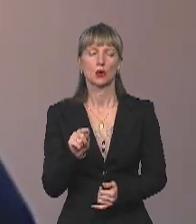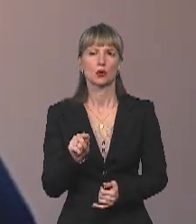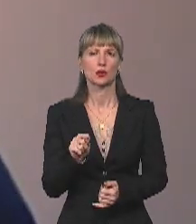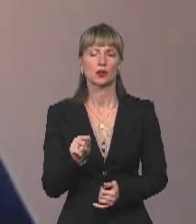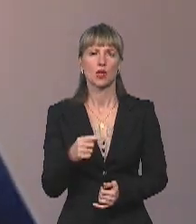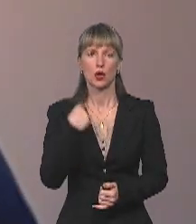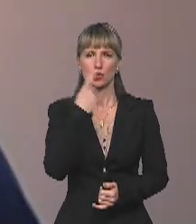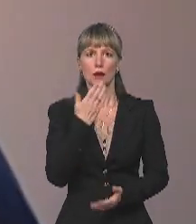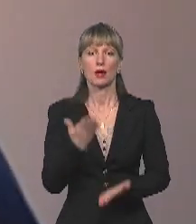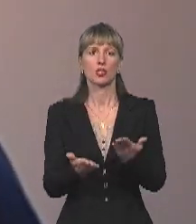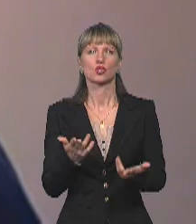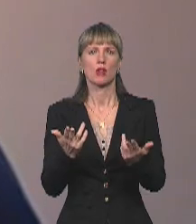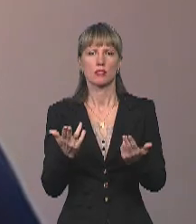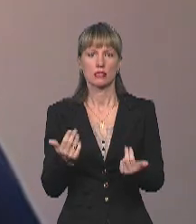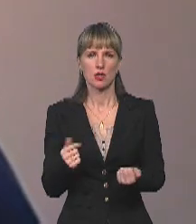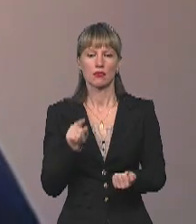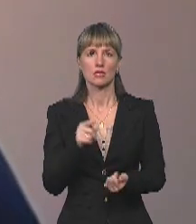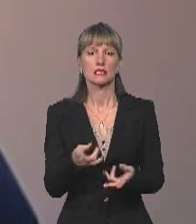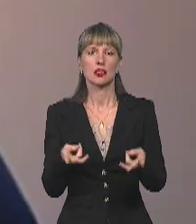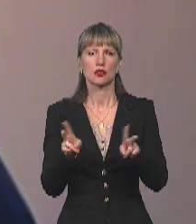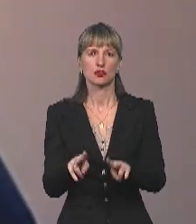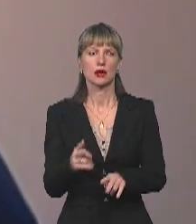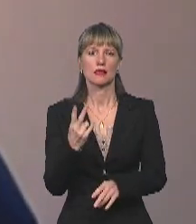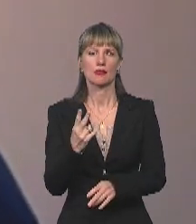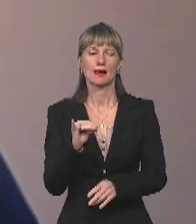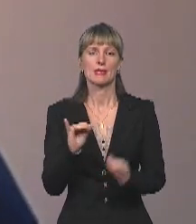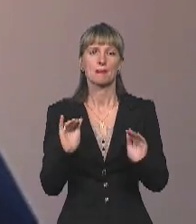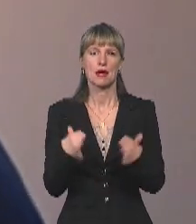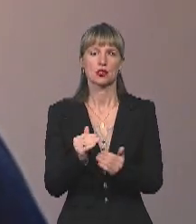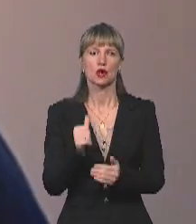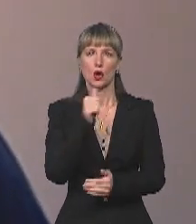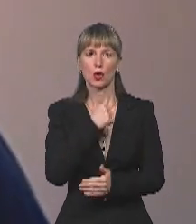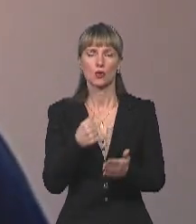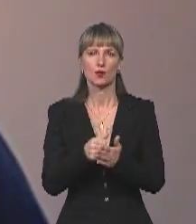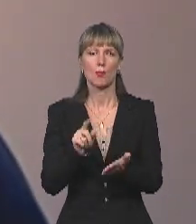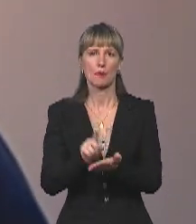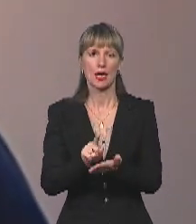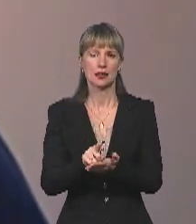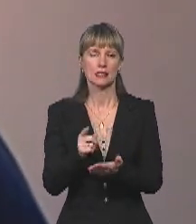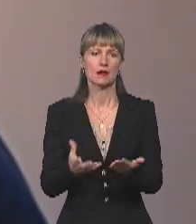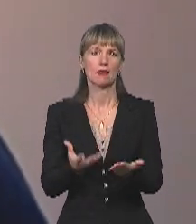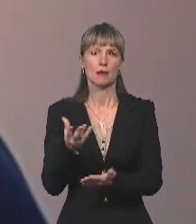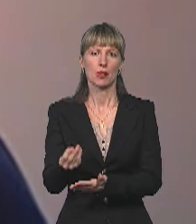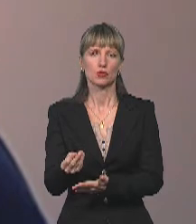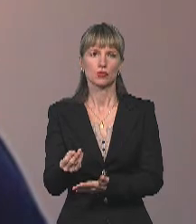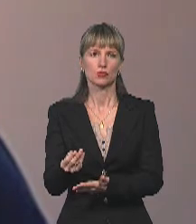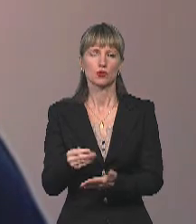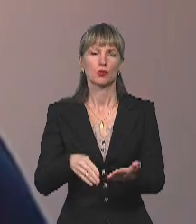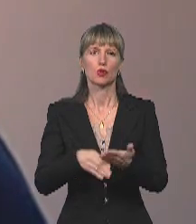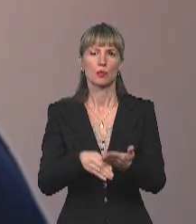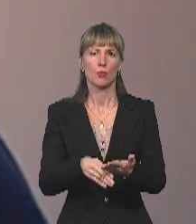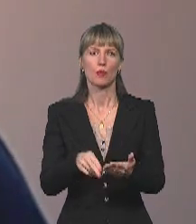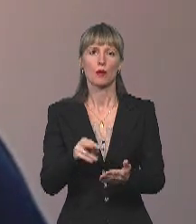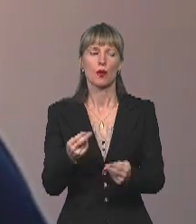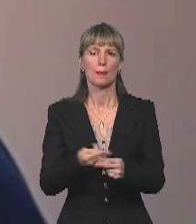особі, якщо в неї залишається 2 і менше років до пенсії, їй плачується допомога по